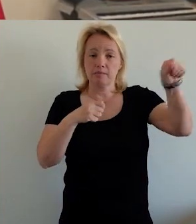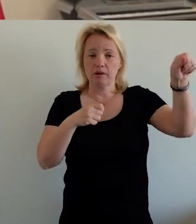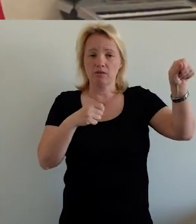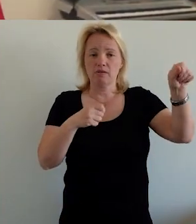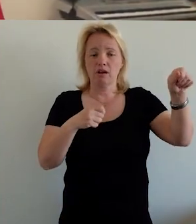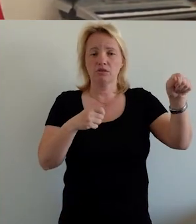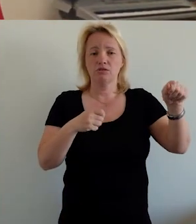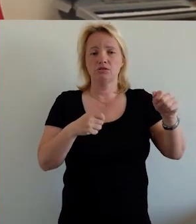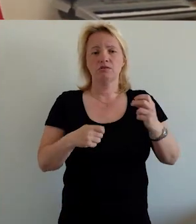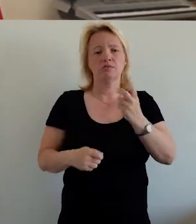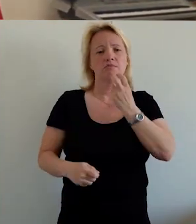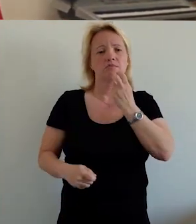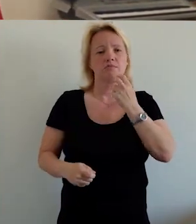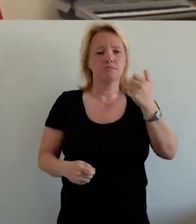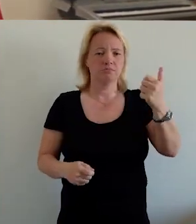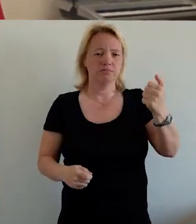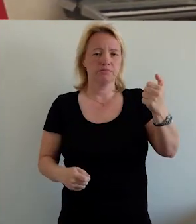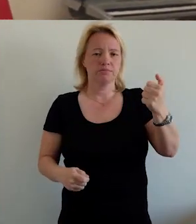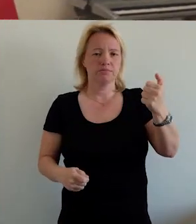zapalovač,